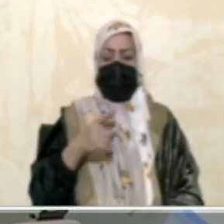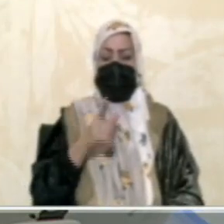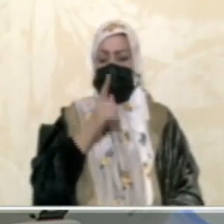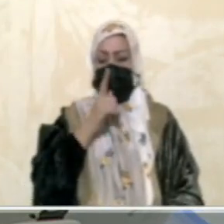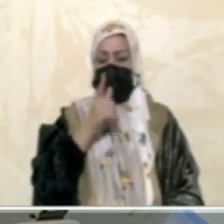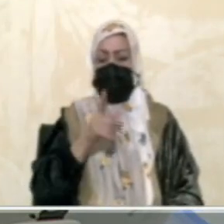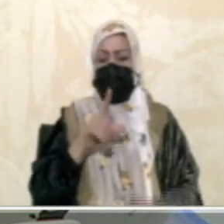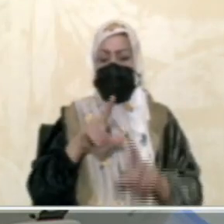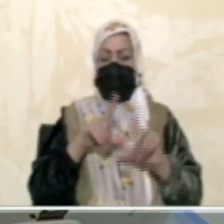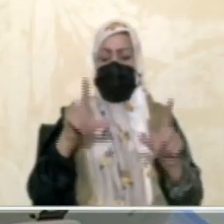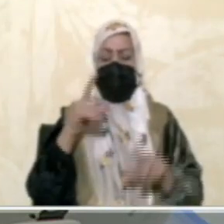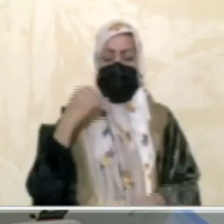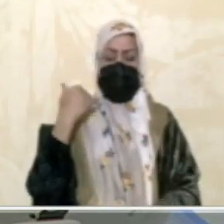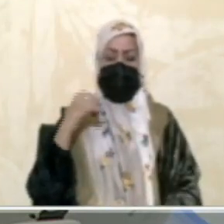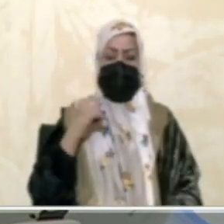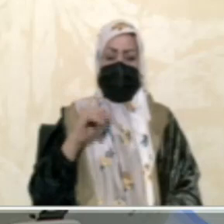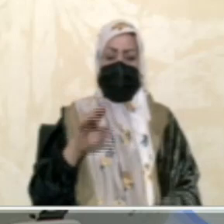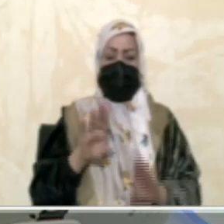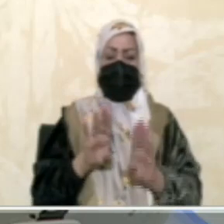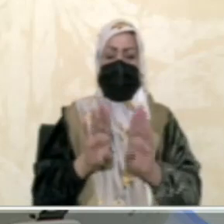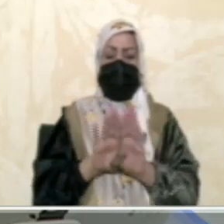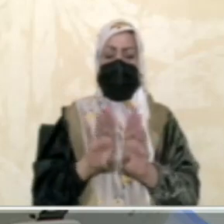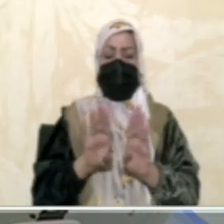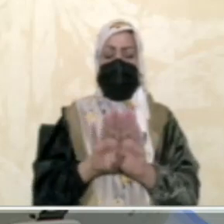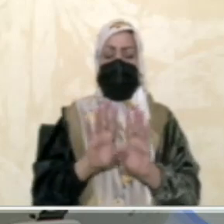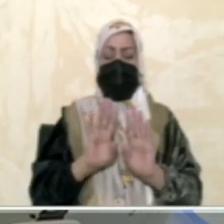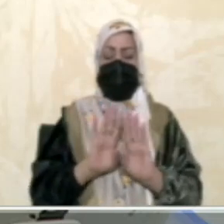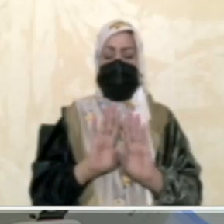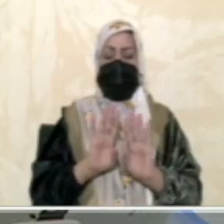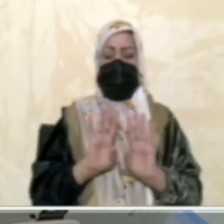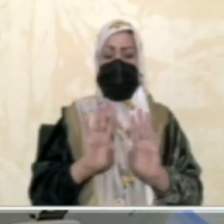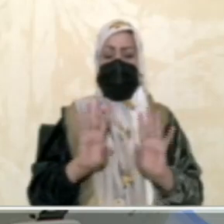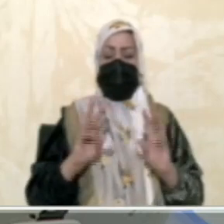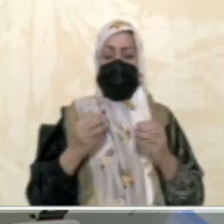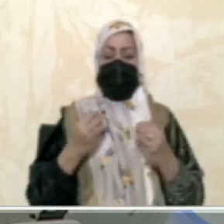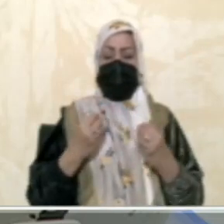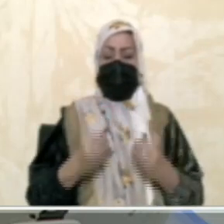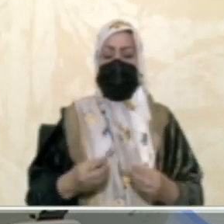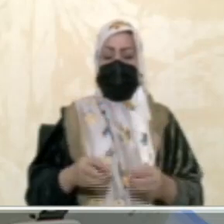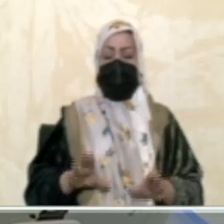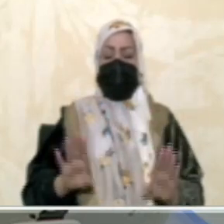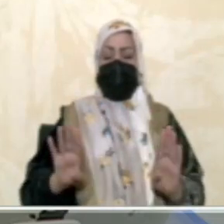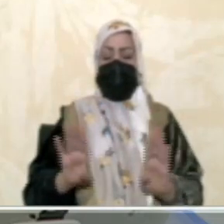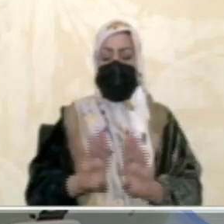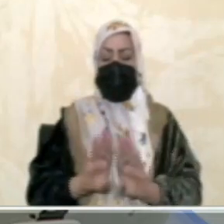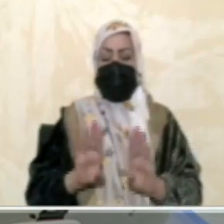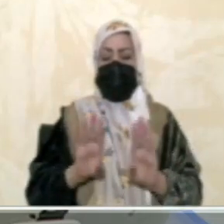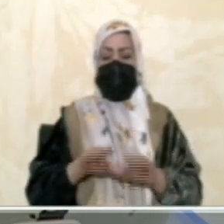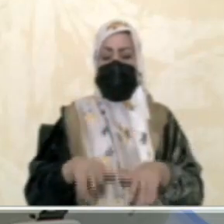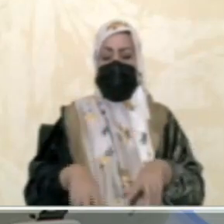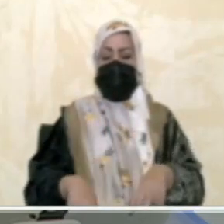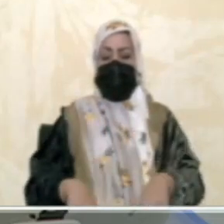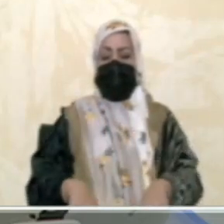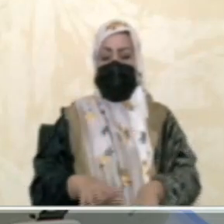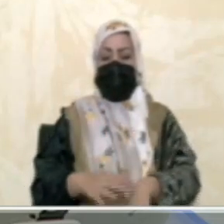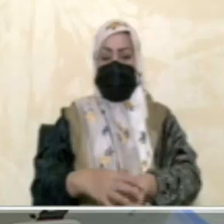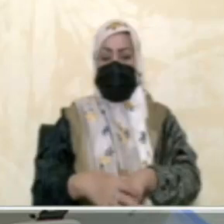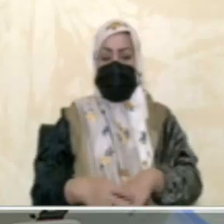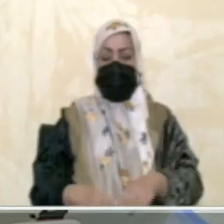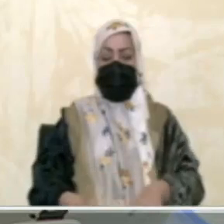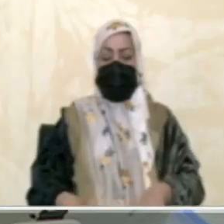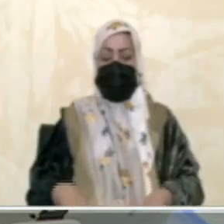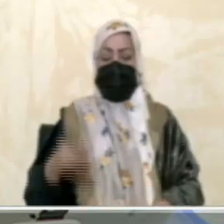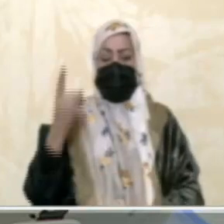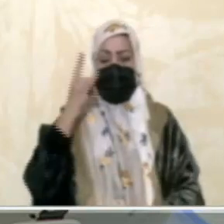الصفوف يعني ان تكون الرجل بجوار الرجلين لا تترك فرجه للشيطان نعم هناك بعض الناس لهم